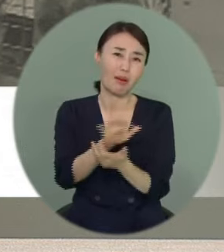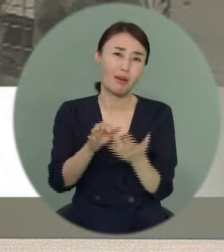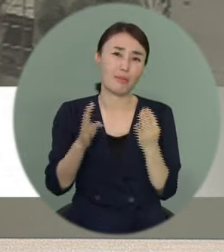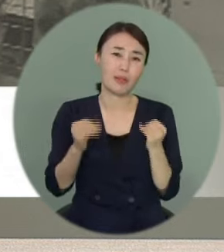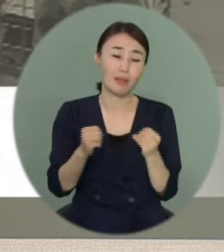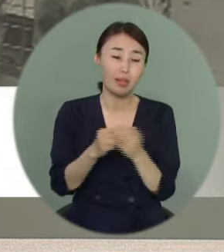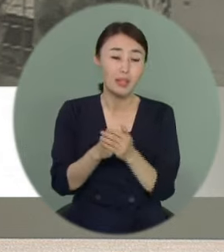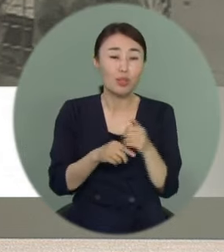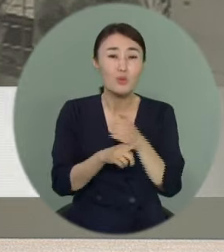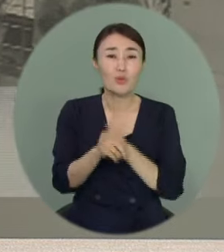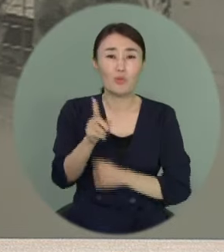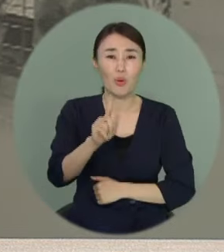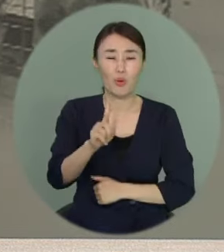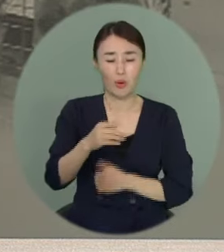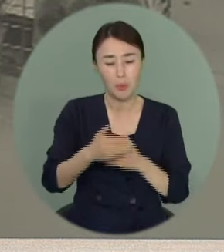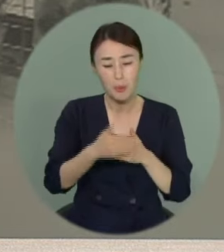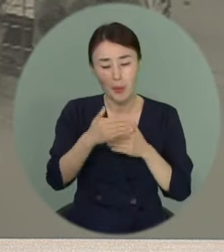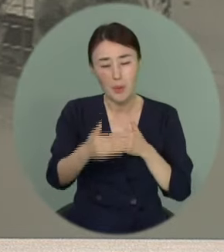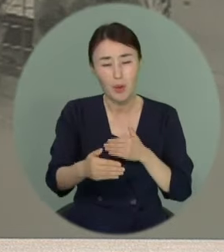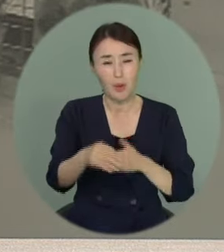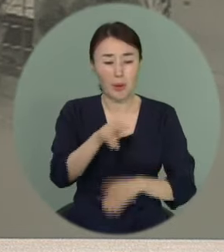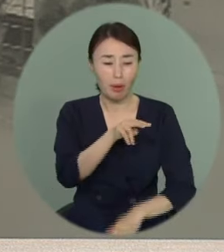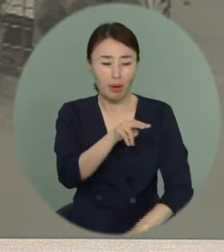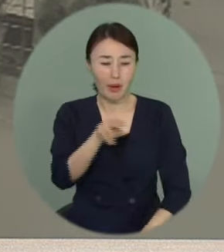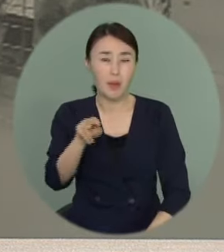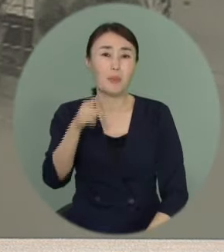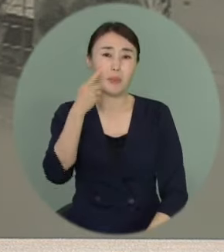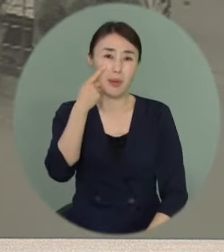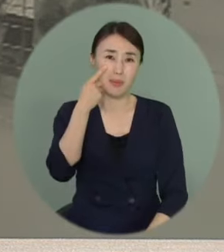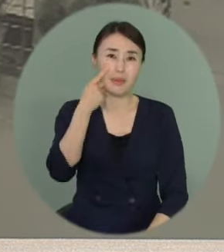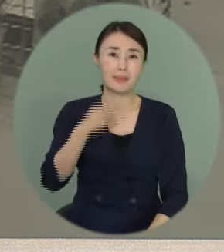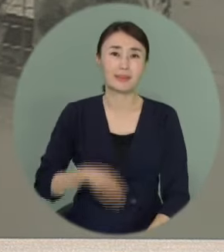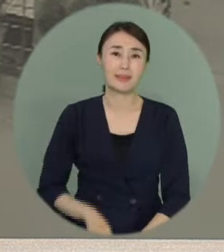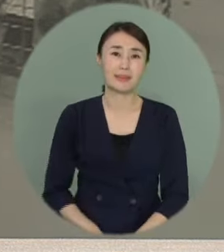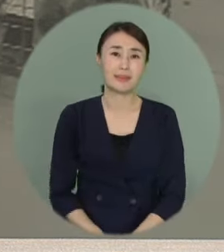사연인지 천홍 기자가 한걸음더 들어가 현장